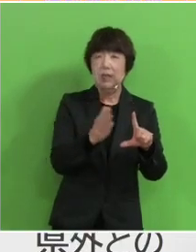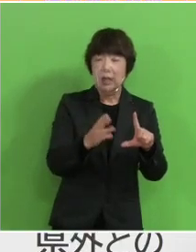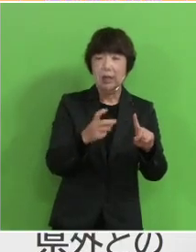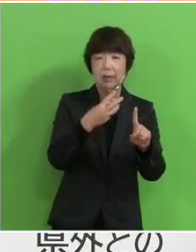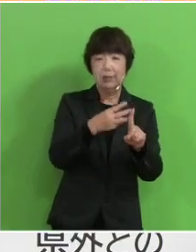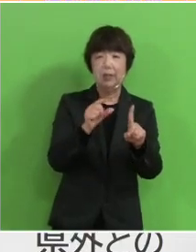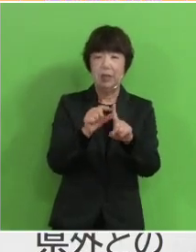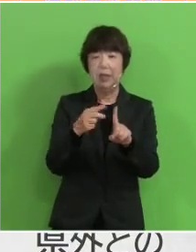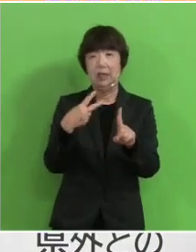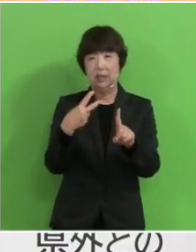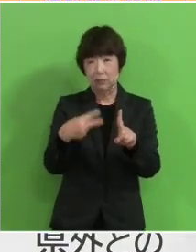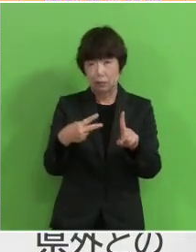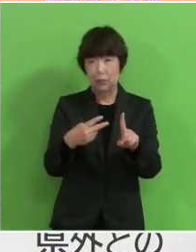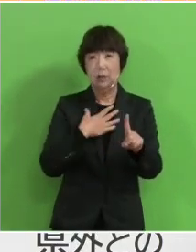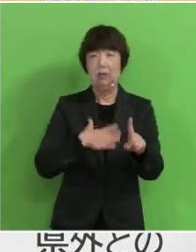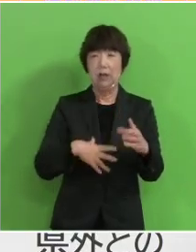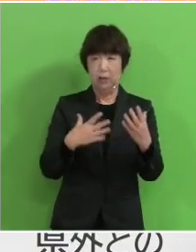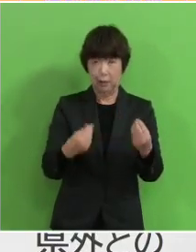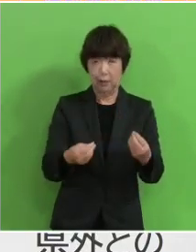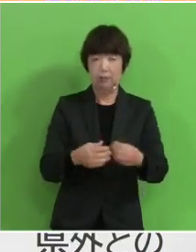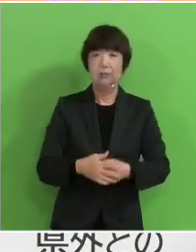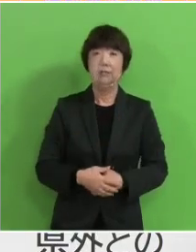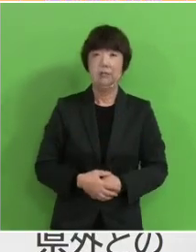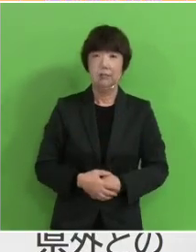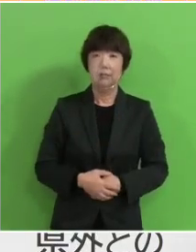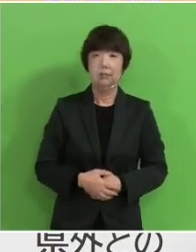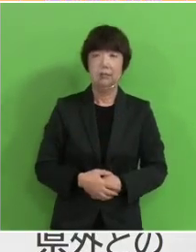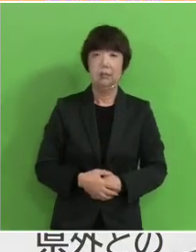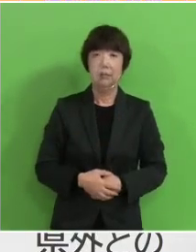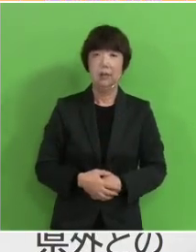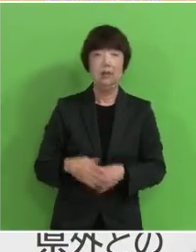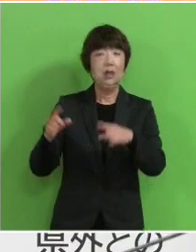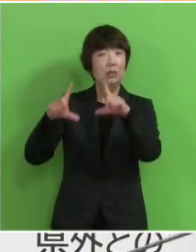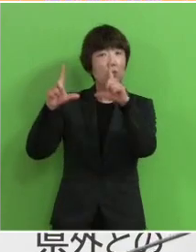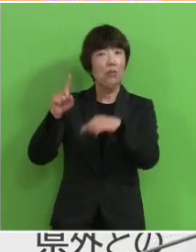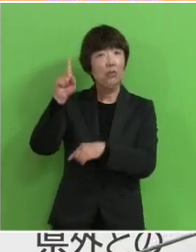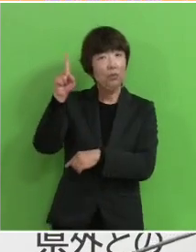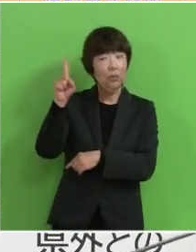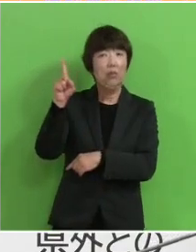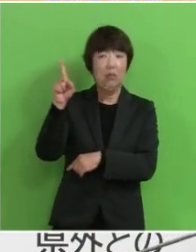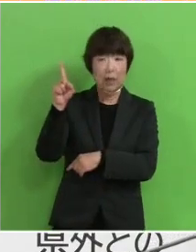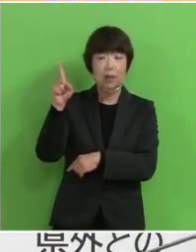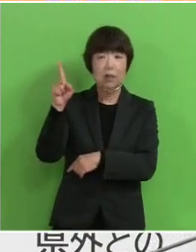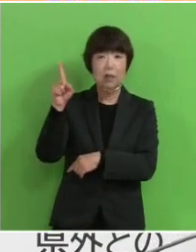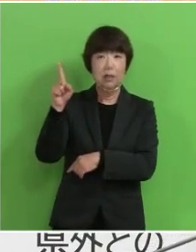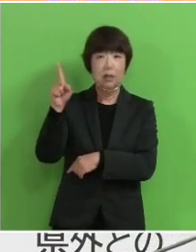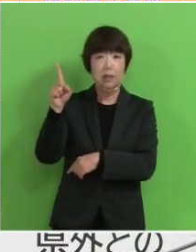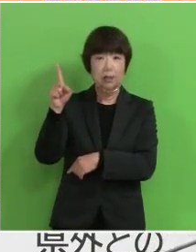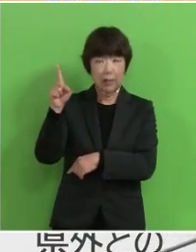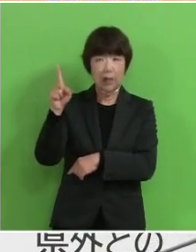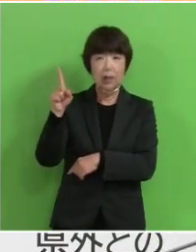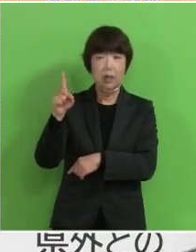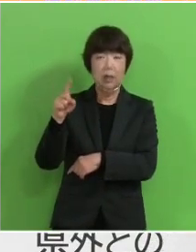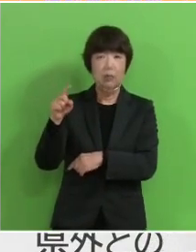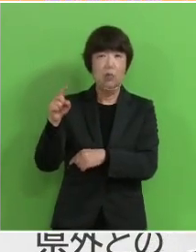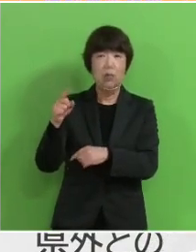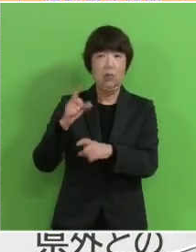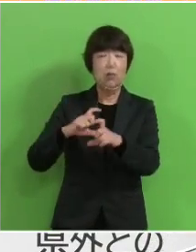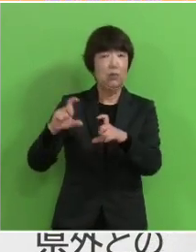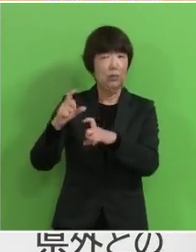確認されているということでございますそれから東京都はさらにあの置き換わりが住んでおりまし